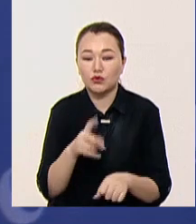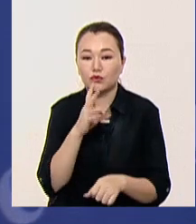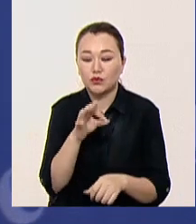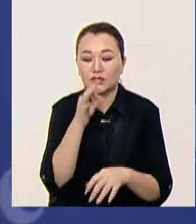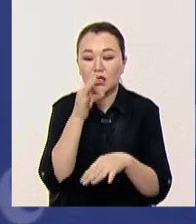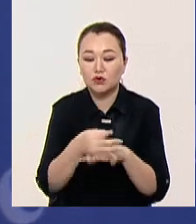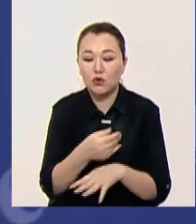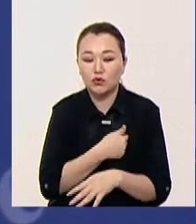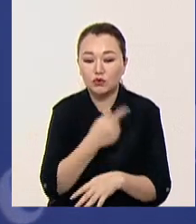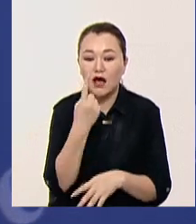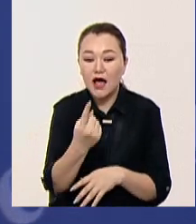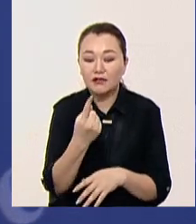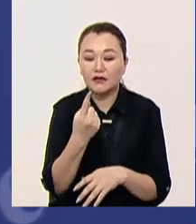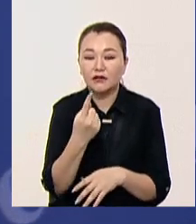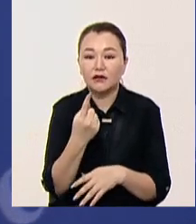айтып отырмын ғой, бір